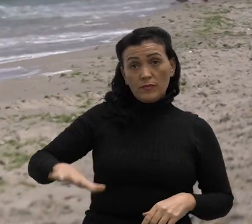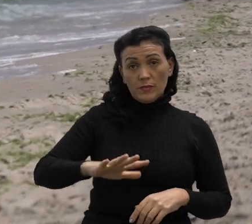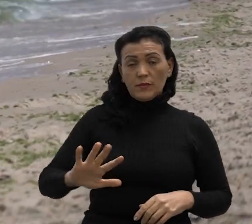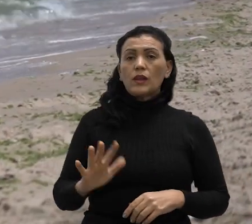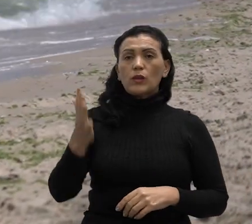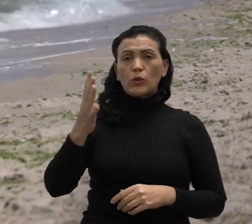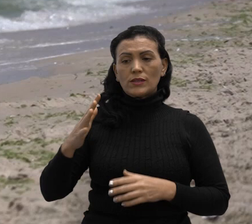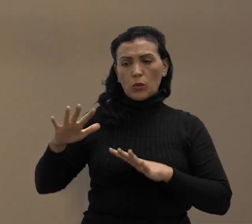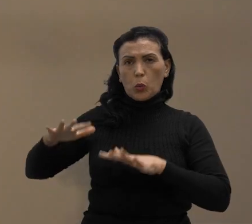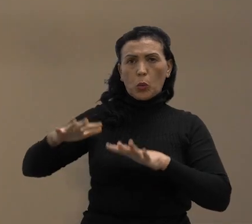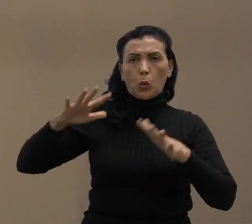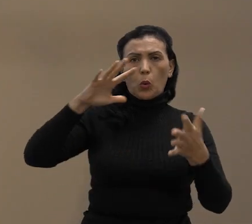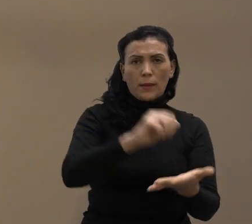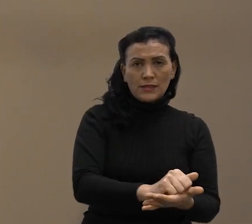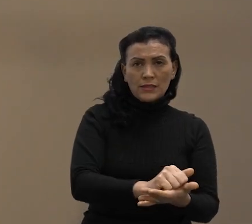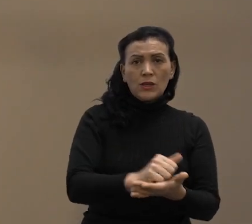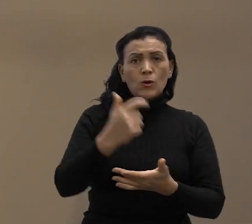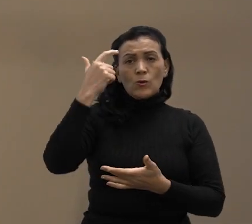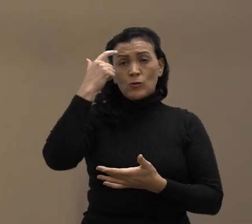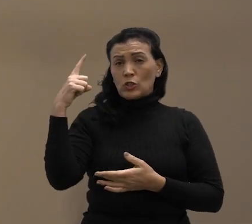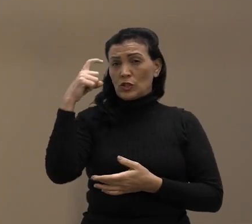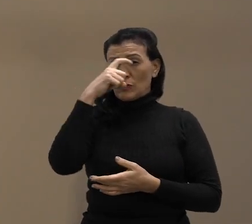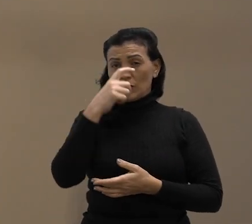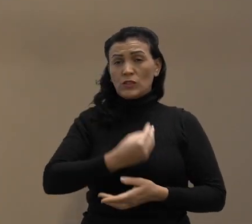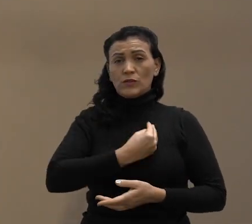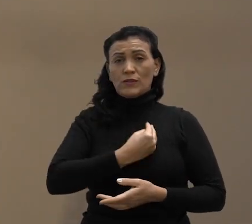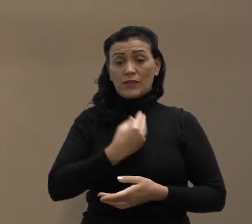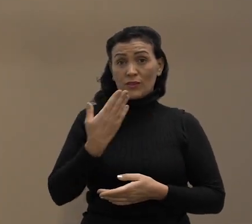الوضع اللي اجى فيه والوضع الاحتلال، وضع